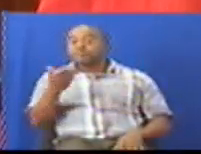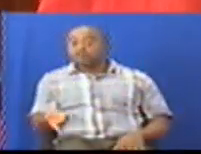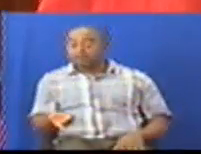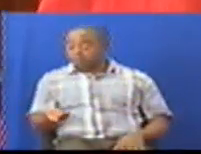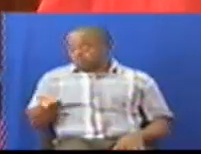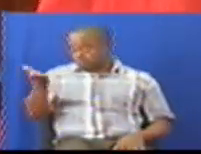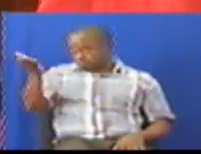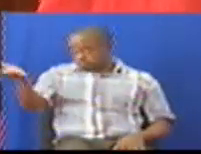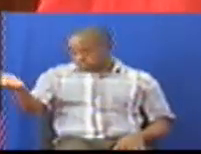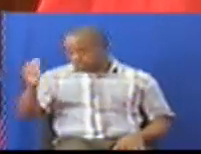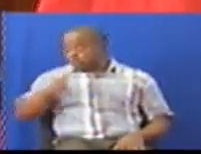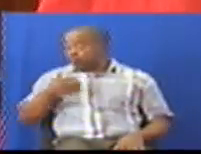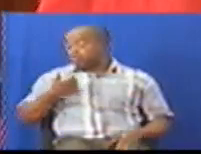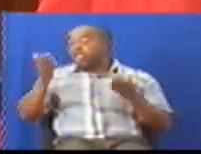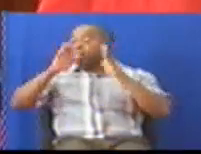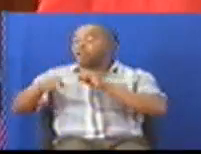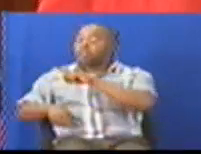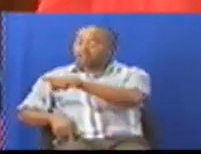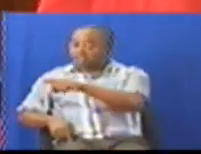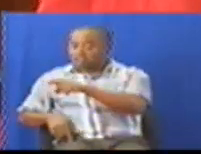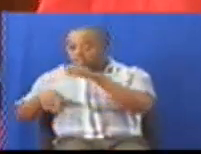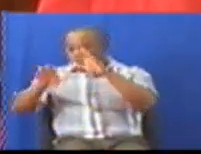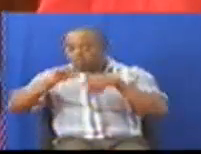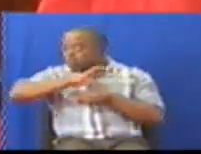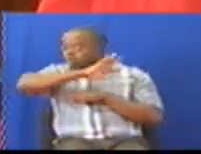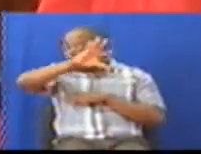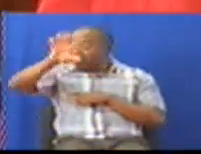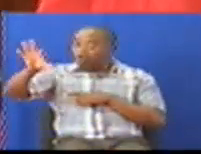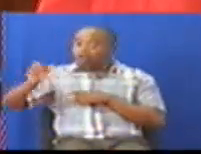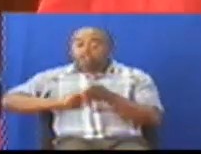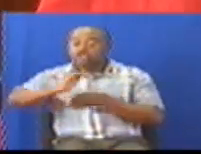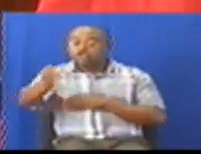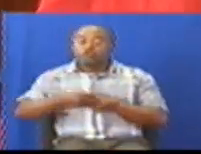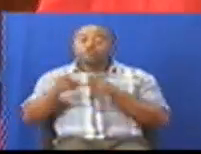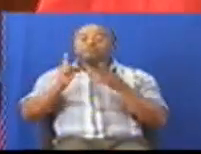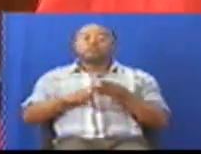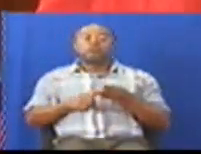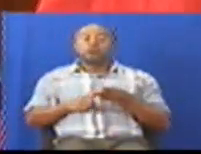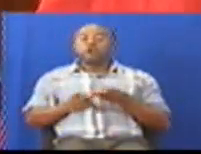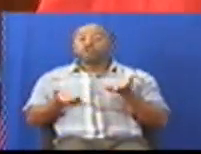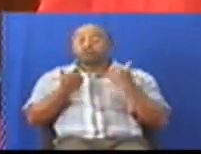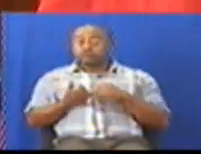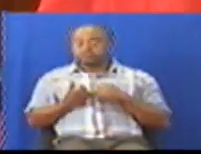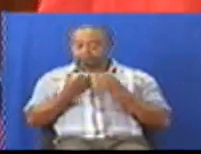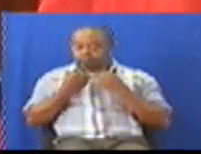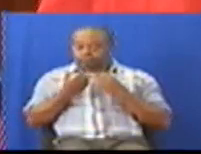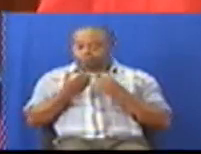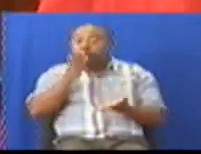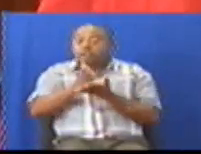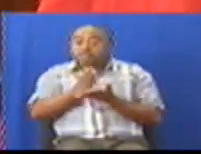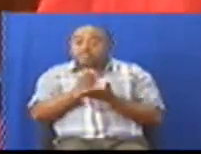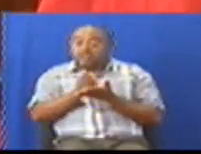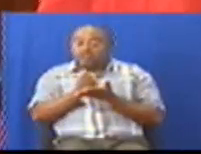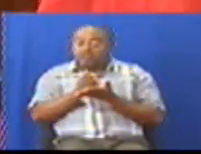na Mheshimiwa Spika na wabunge wote, kila la heri, turudi kuja kukamilisha yale ambayo wananchi wetu wametutuma